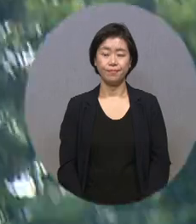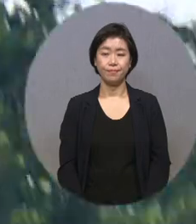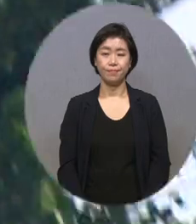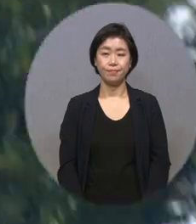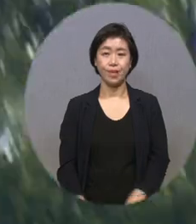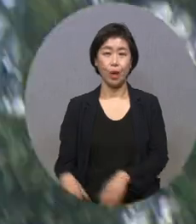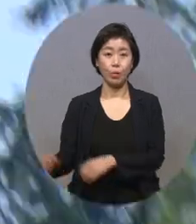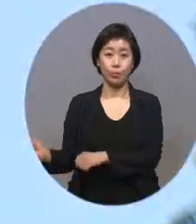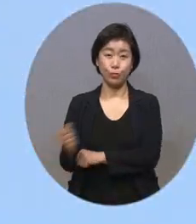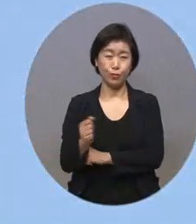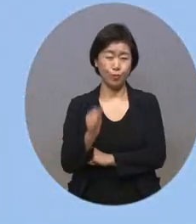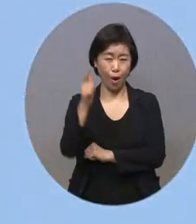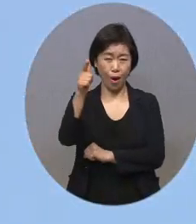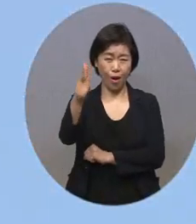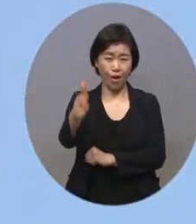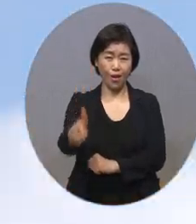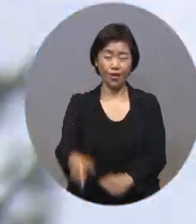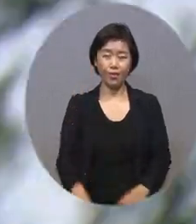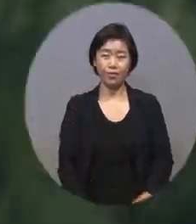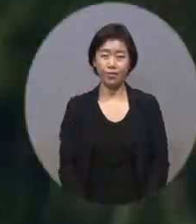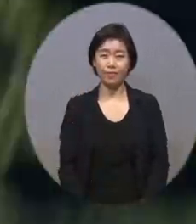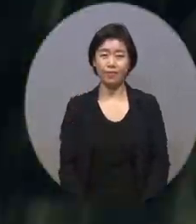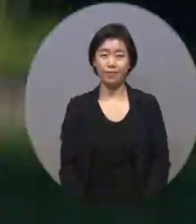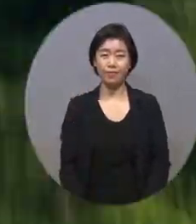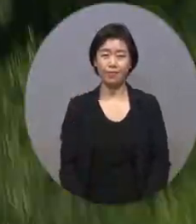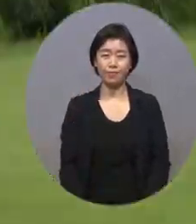굿샷! 굿샷!